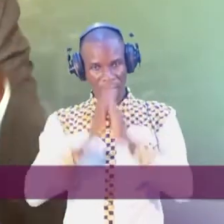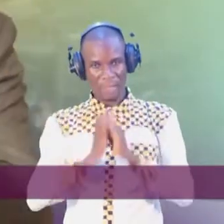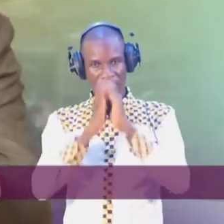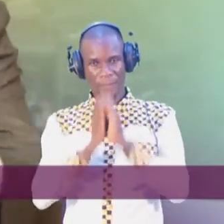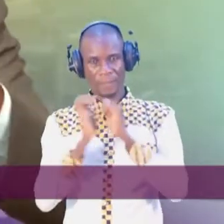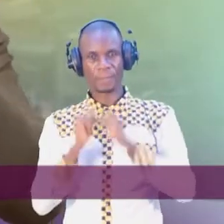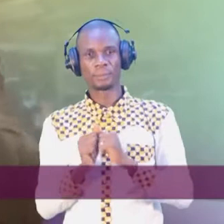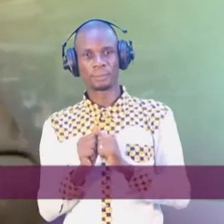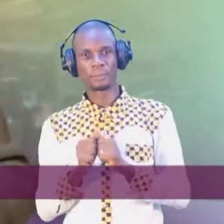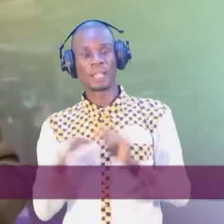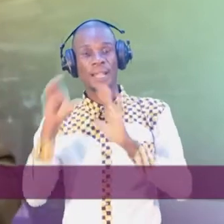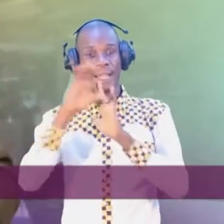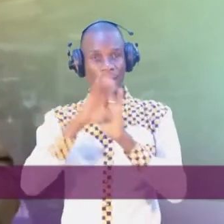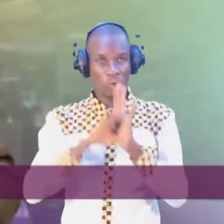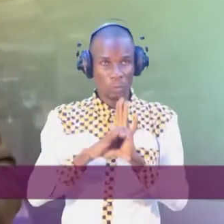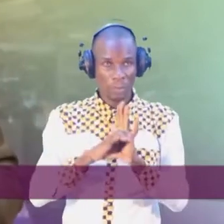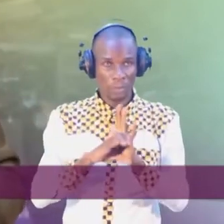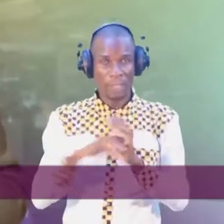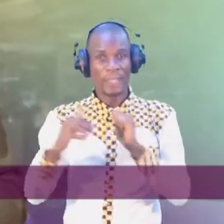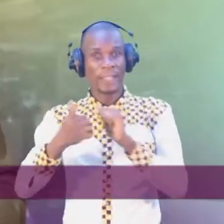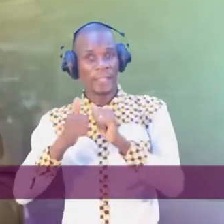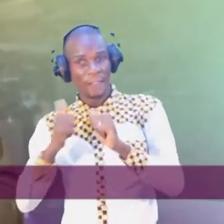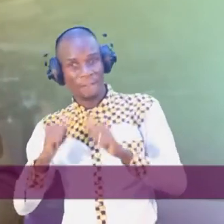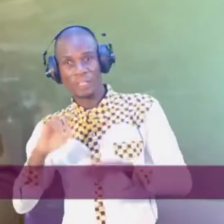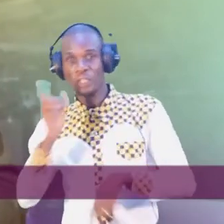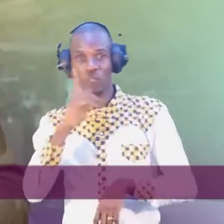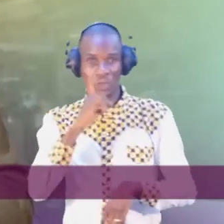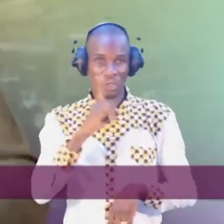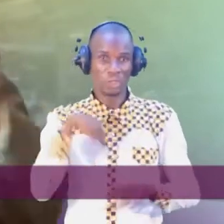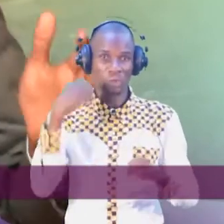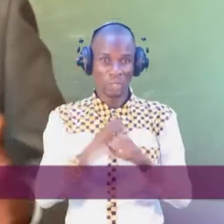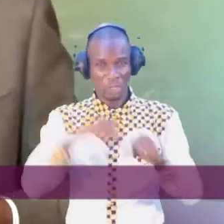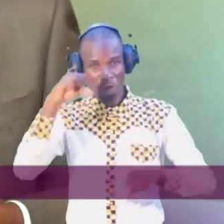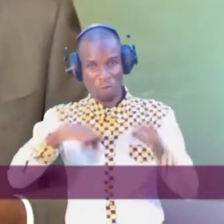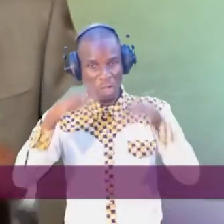ya boyengebene azali nzambe oyo alingi ete boyokani ya bato etosama